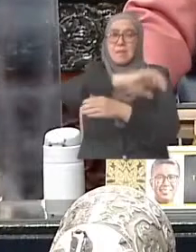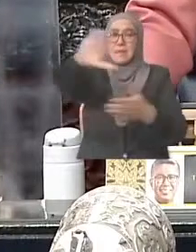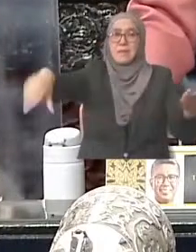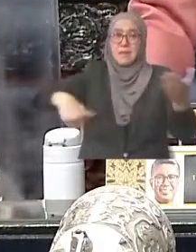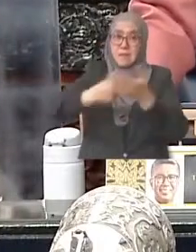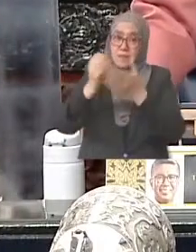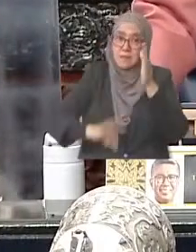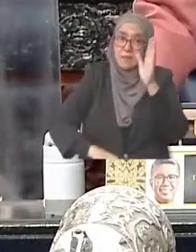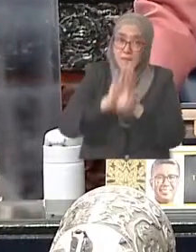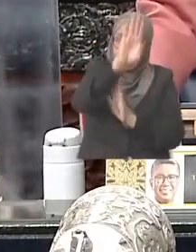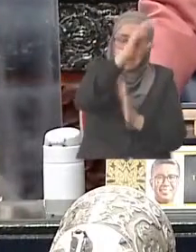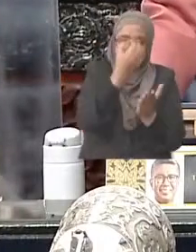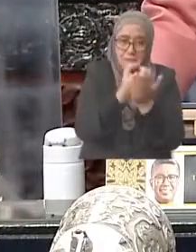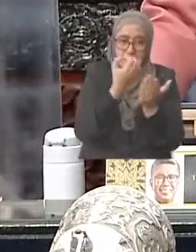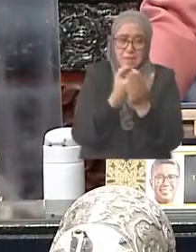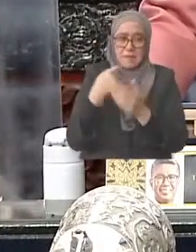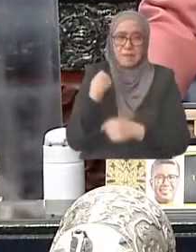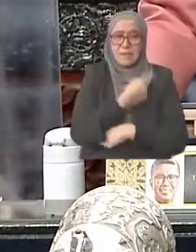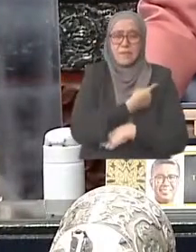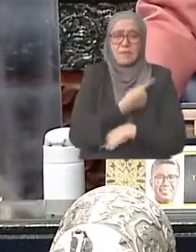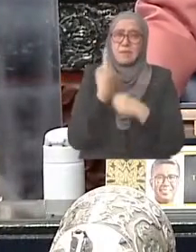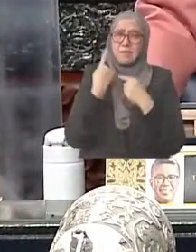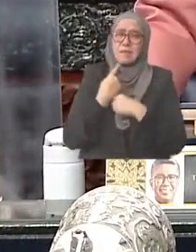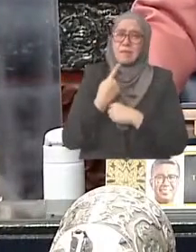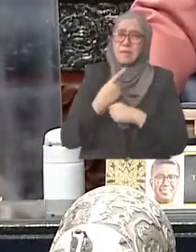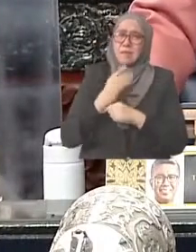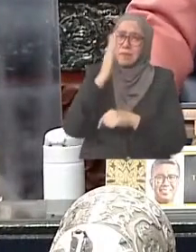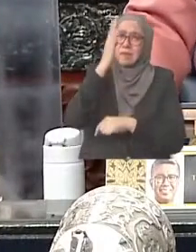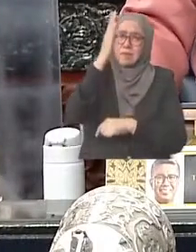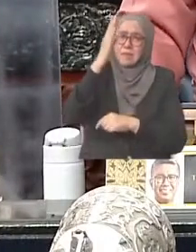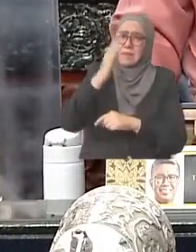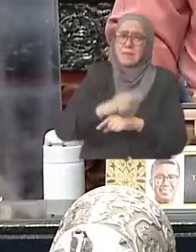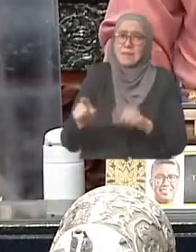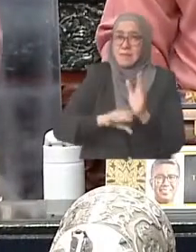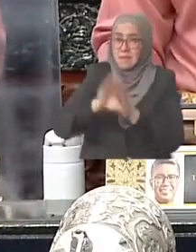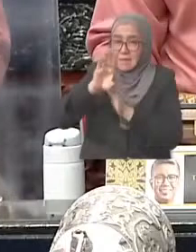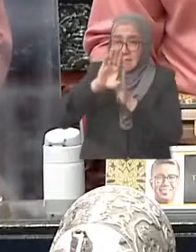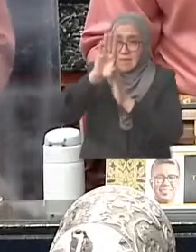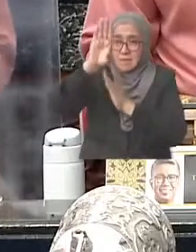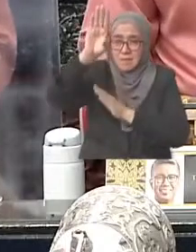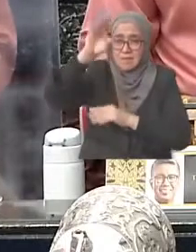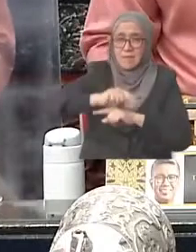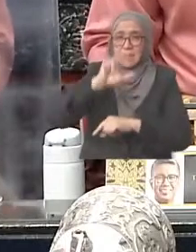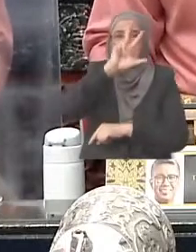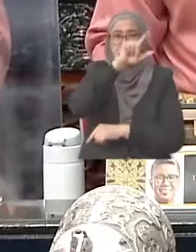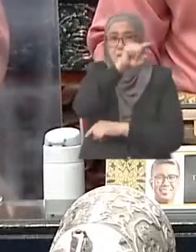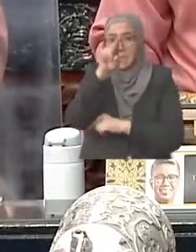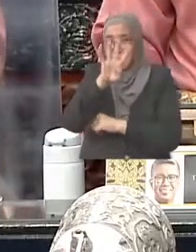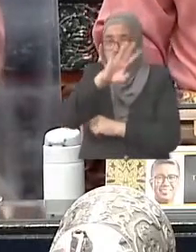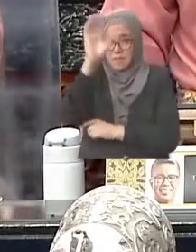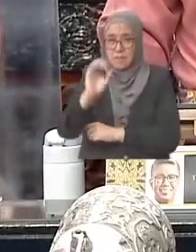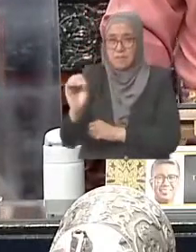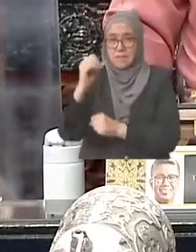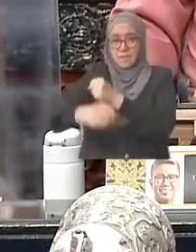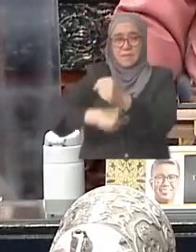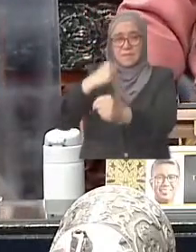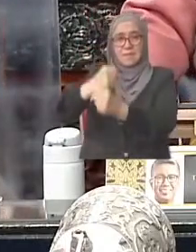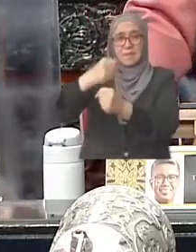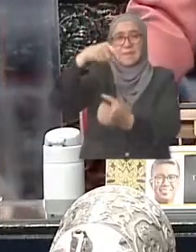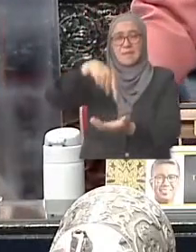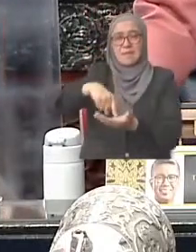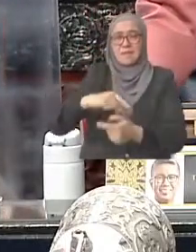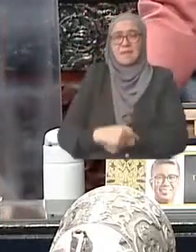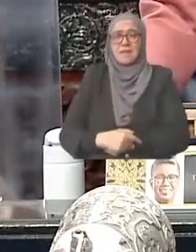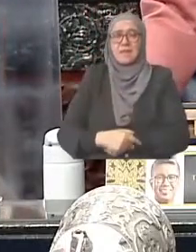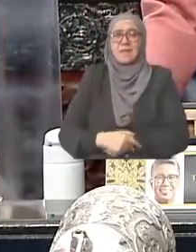ekonomi kita dijangkau berkembang antara tiga hingga 400 bagi tahun ini Insya Allah pada